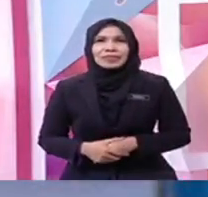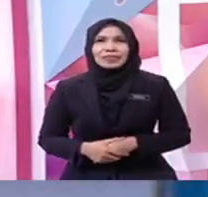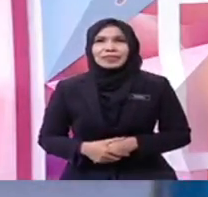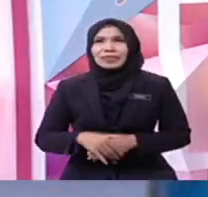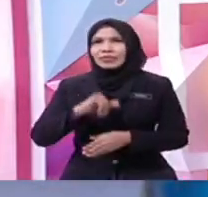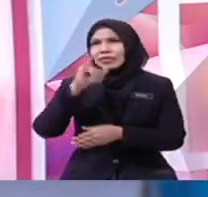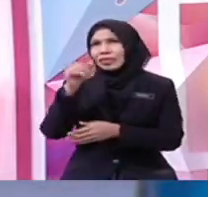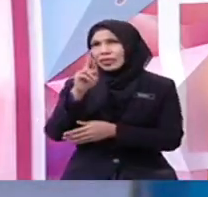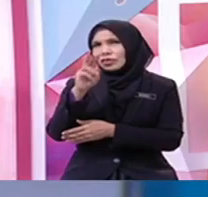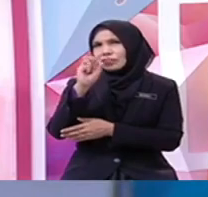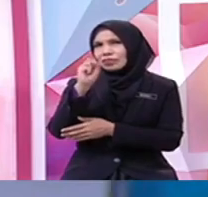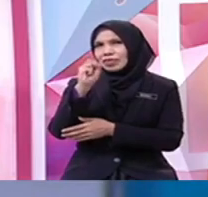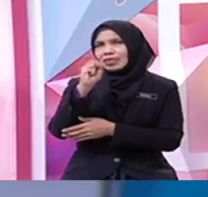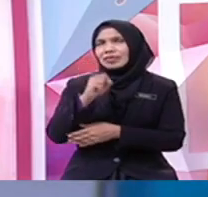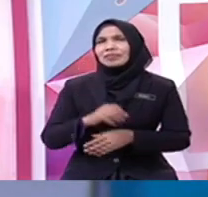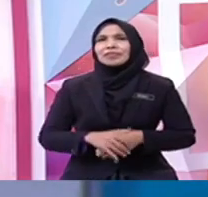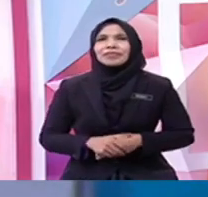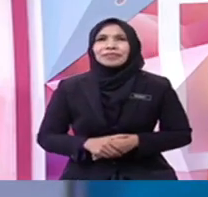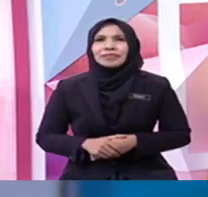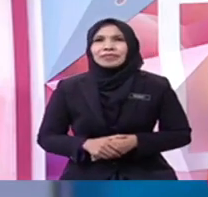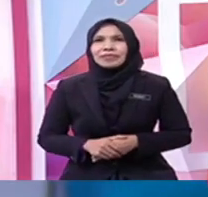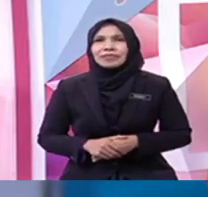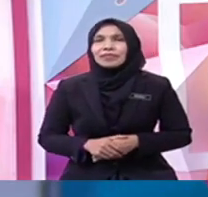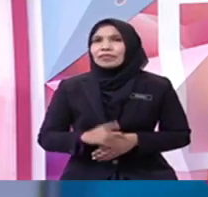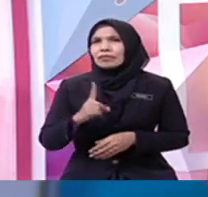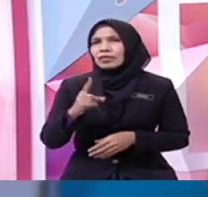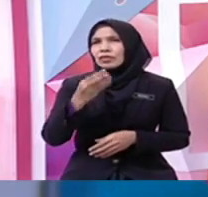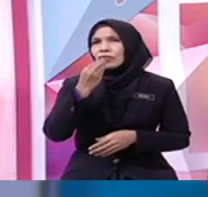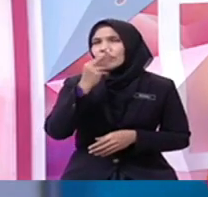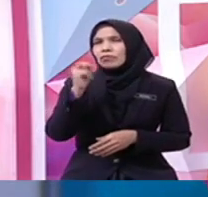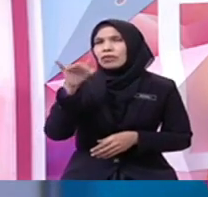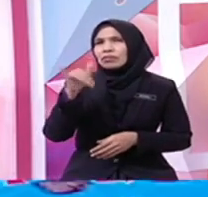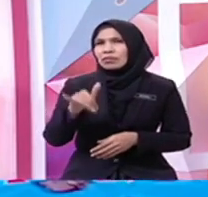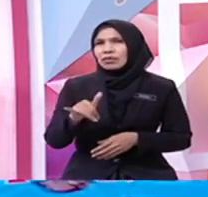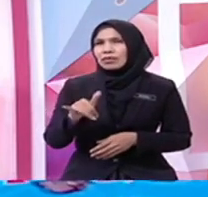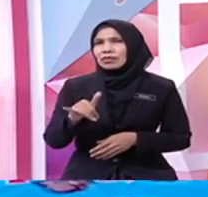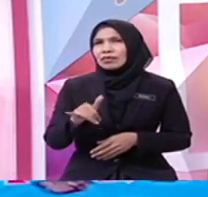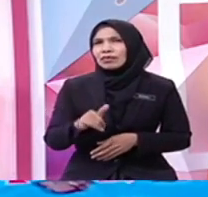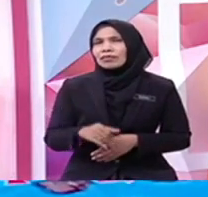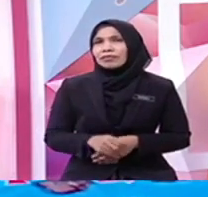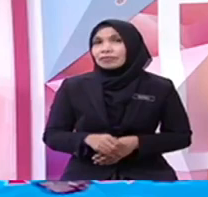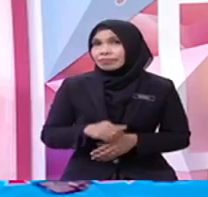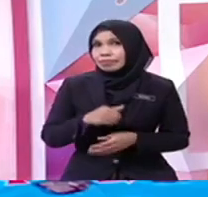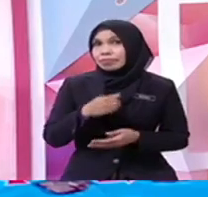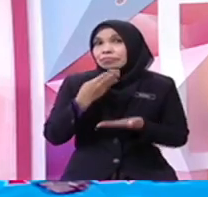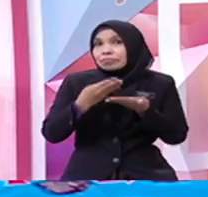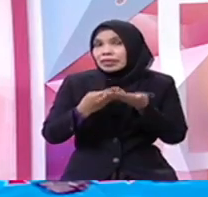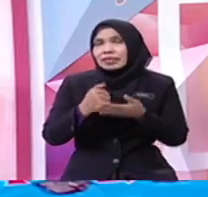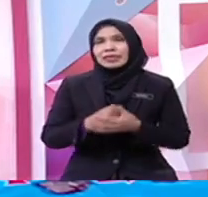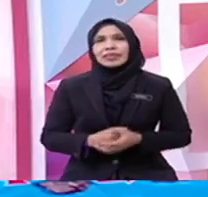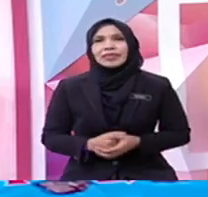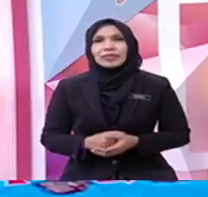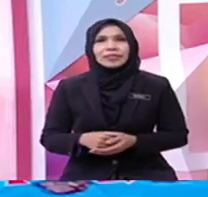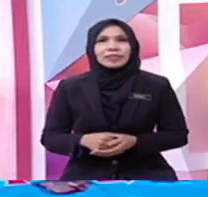cuy sedih jus makin satu minuman yang berkhasiat sebagai melibatkan jus buah Wow